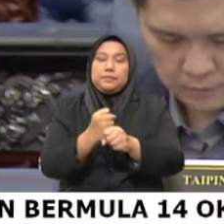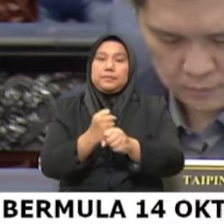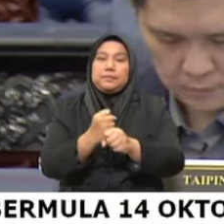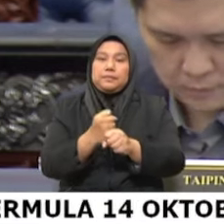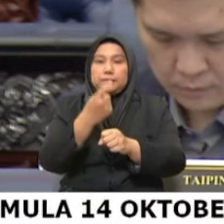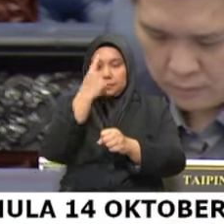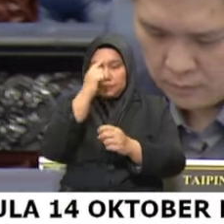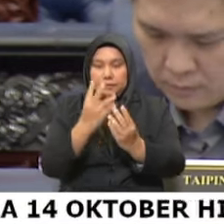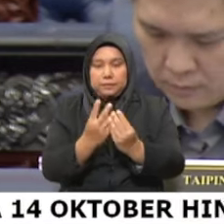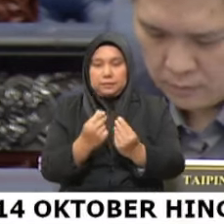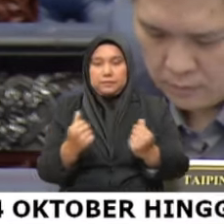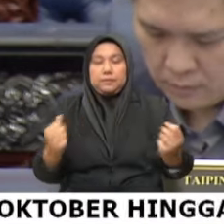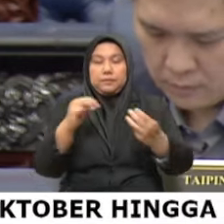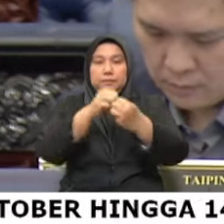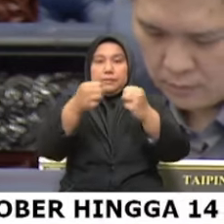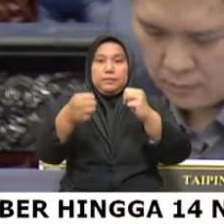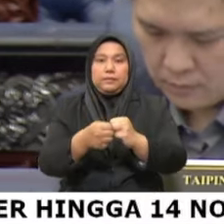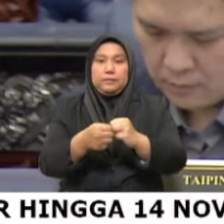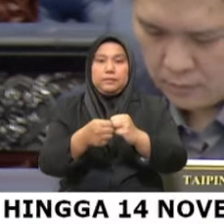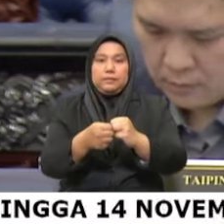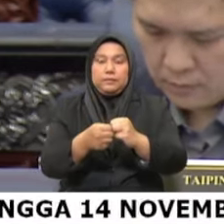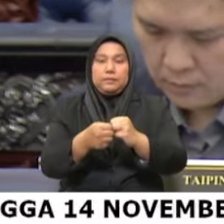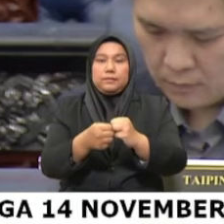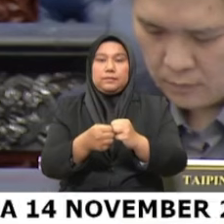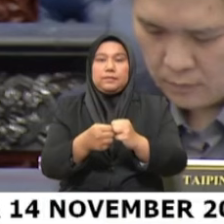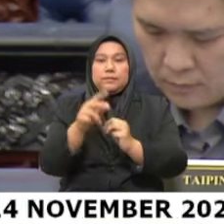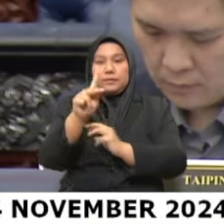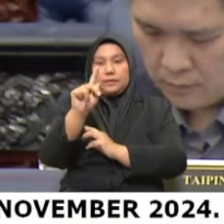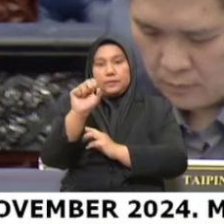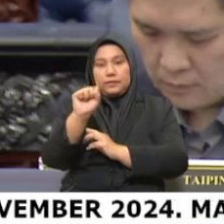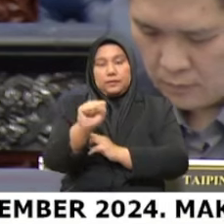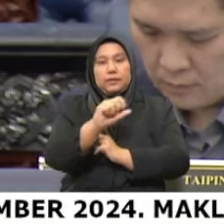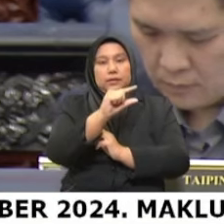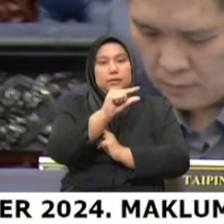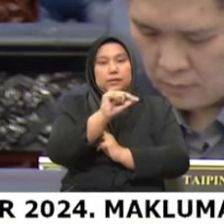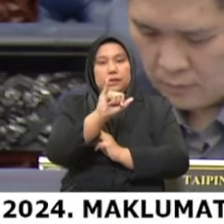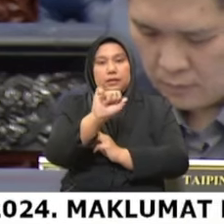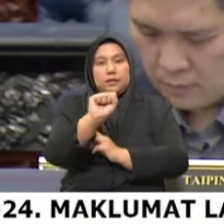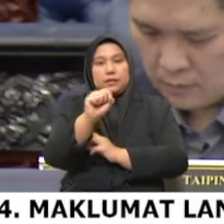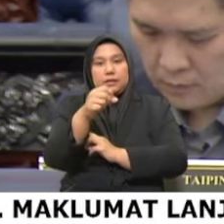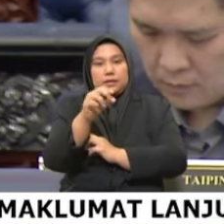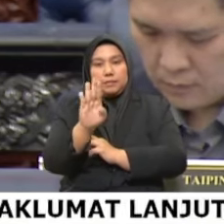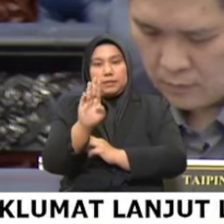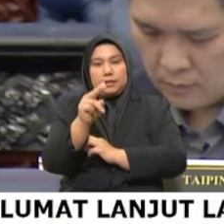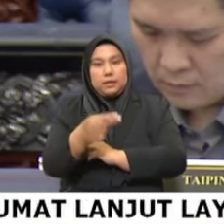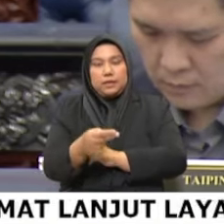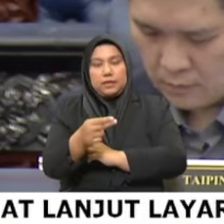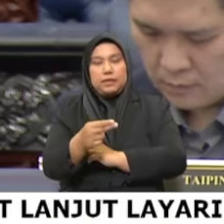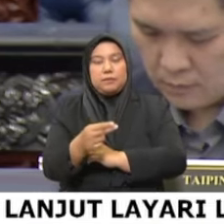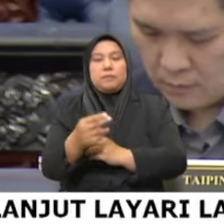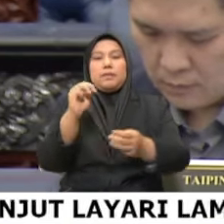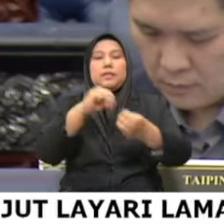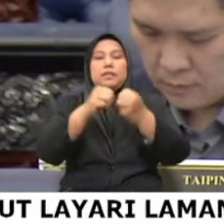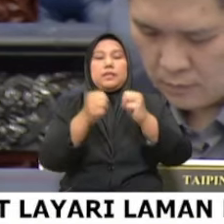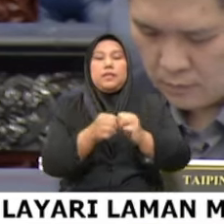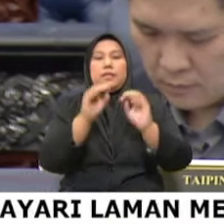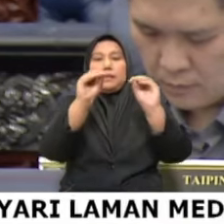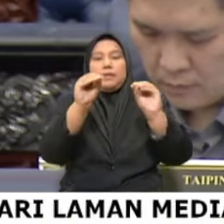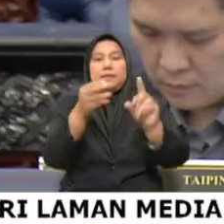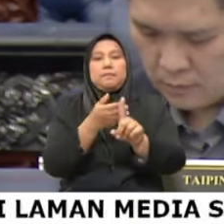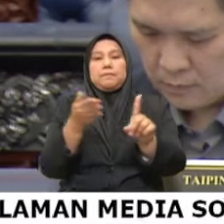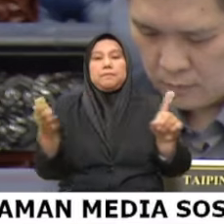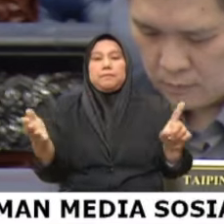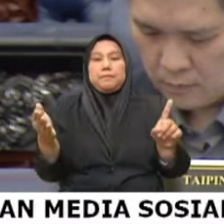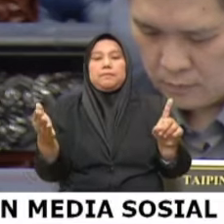menangani isu-isu seumpama kes GISBH dan isu-isu berkaitan ajaran sesat di negara ini. Bagi